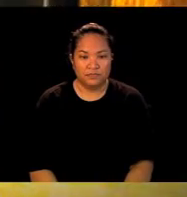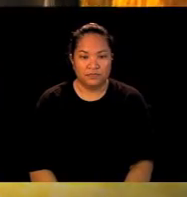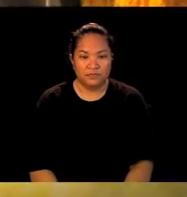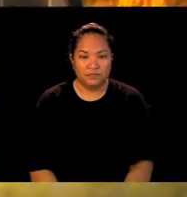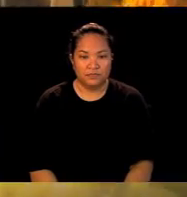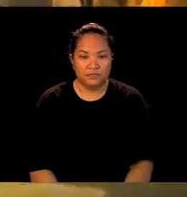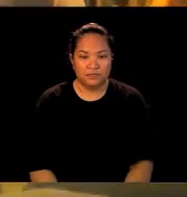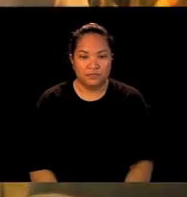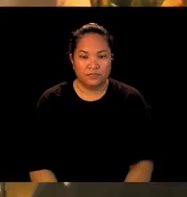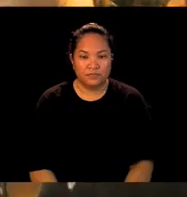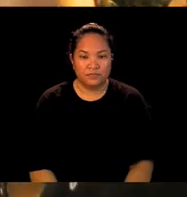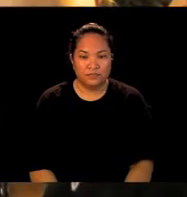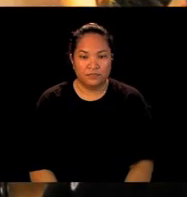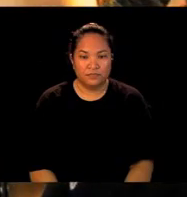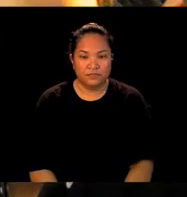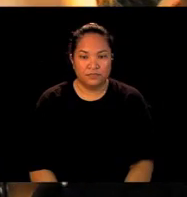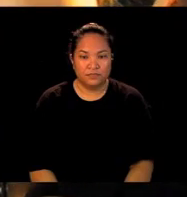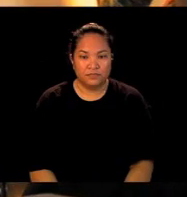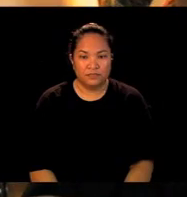Gehalom